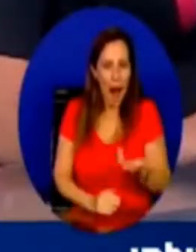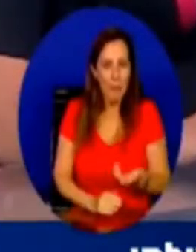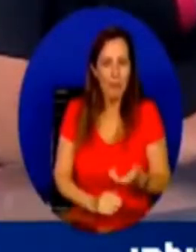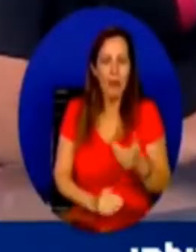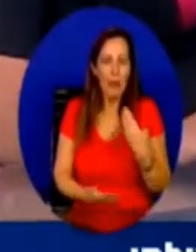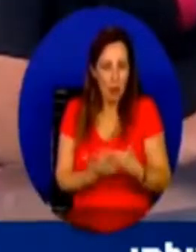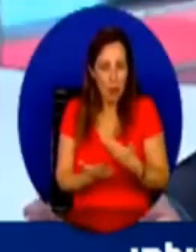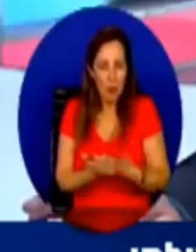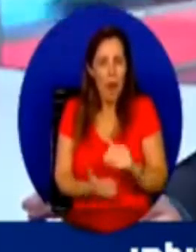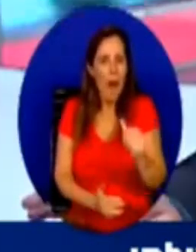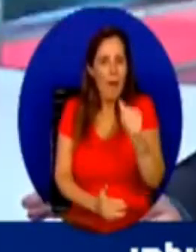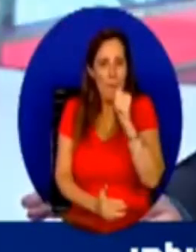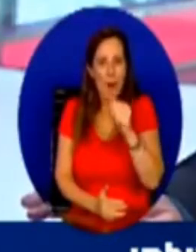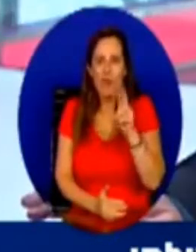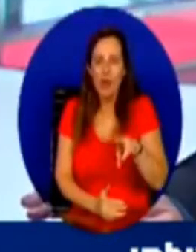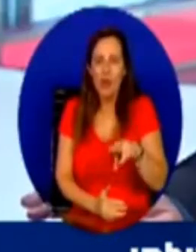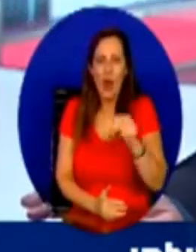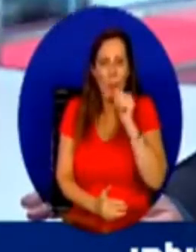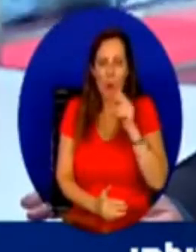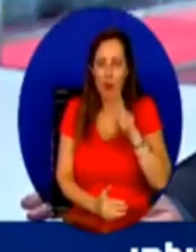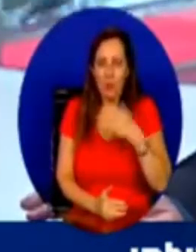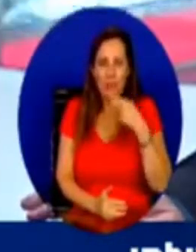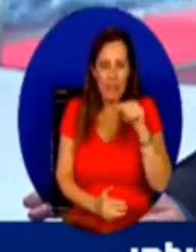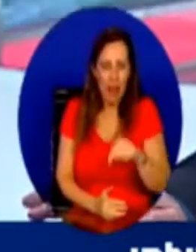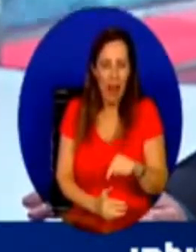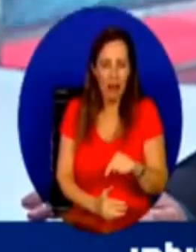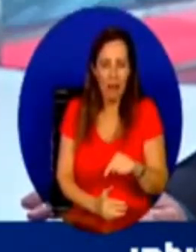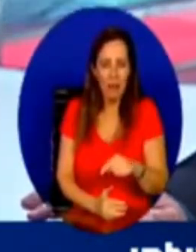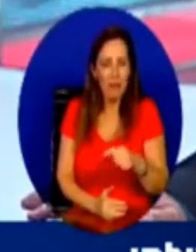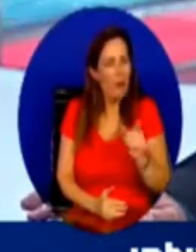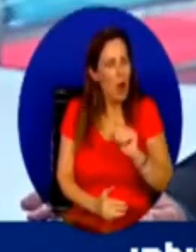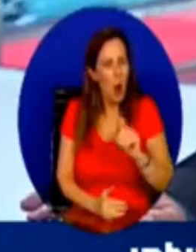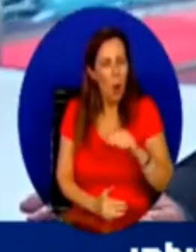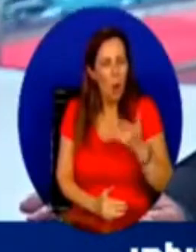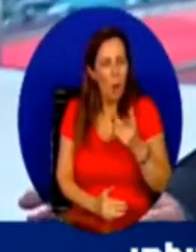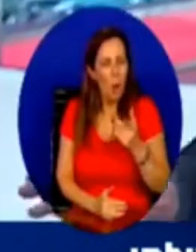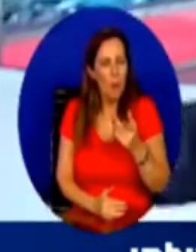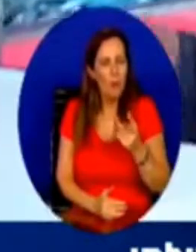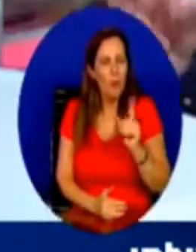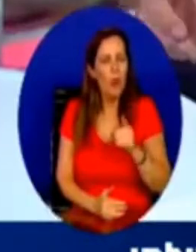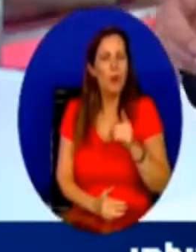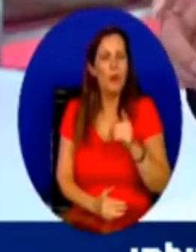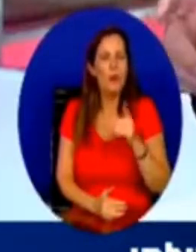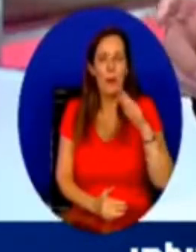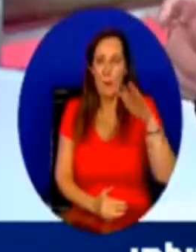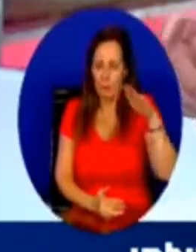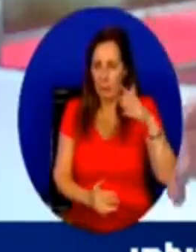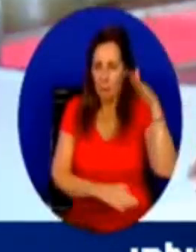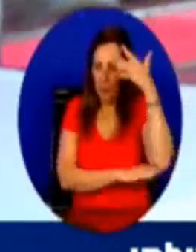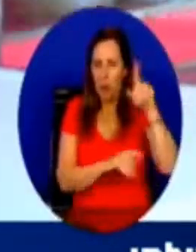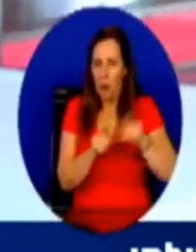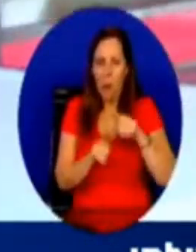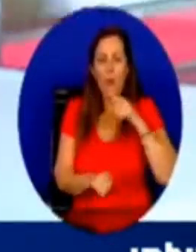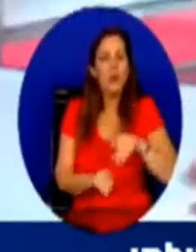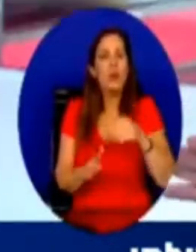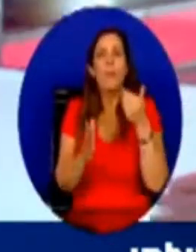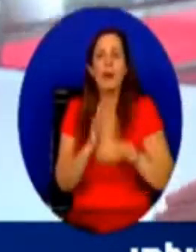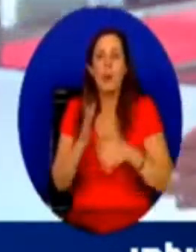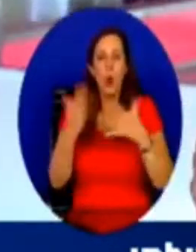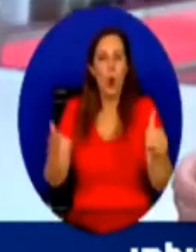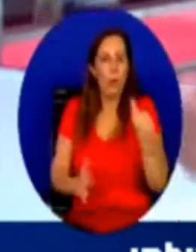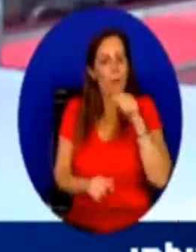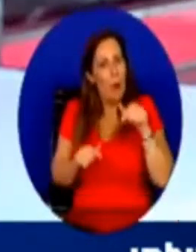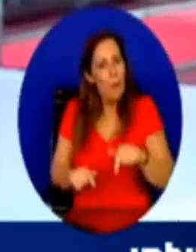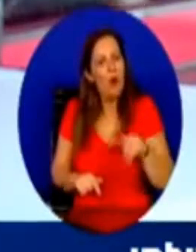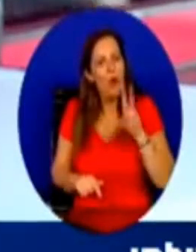בשורה התחתונה, המים שיש לנו, כמות המים שיש לנו, לא אמורה להספיק, במדינות עם כמות מים כזו, יש מחסורים ענקיים במים,